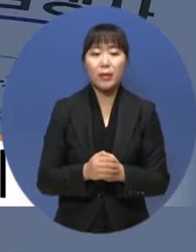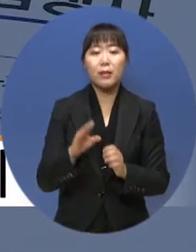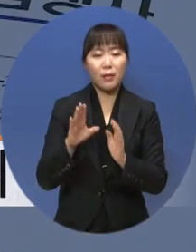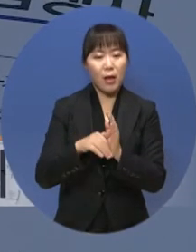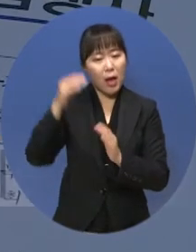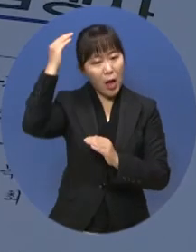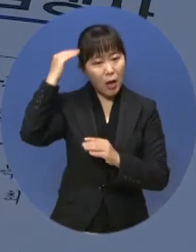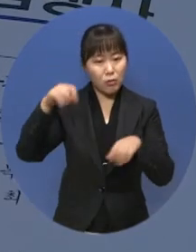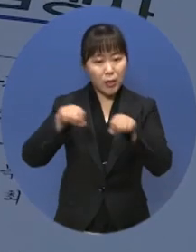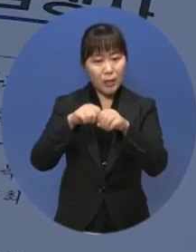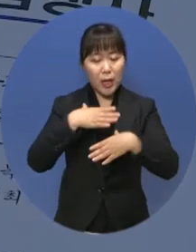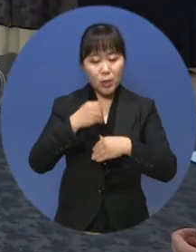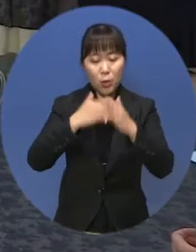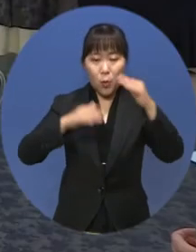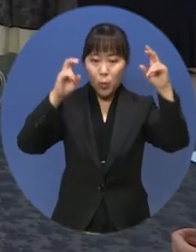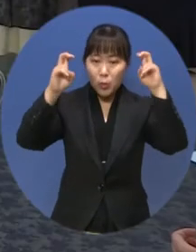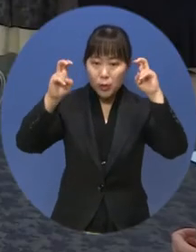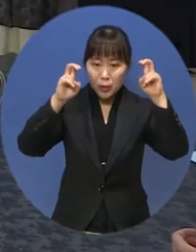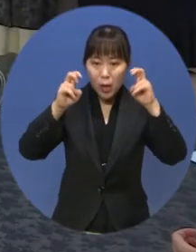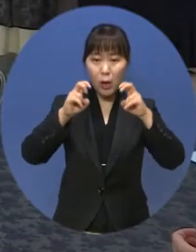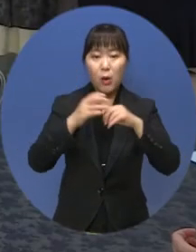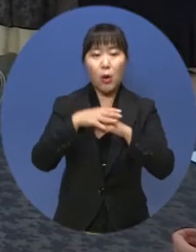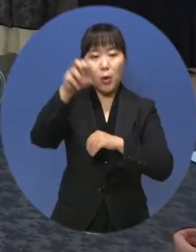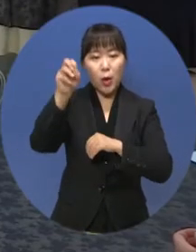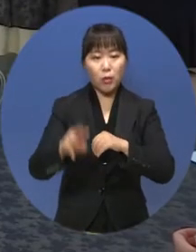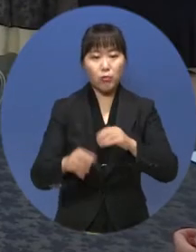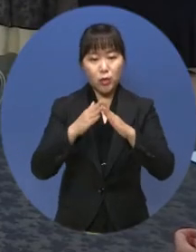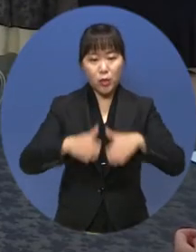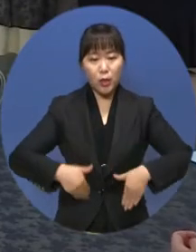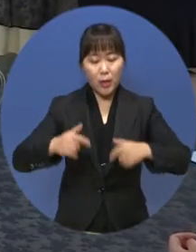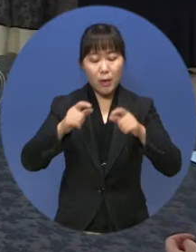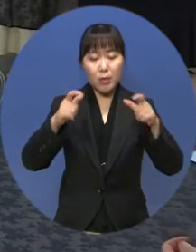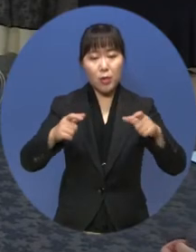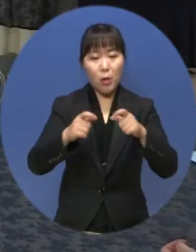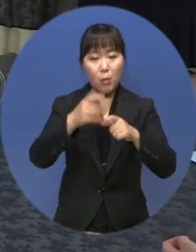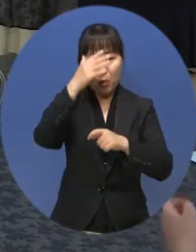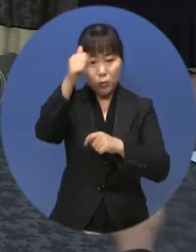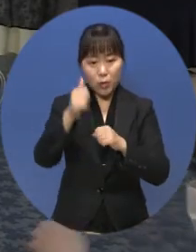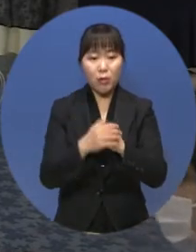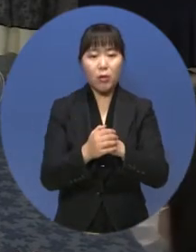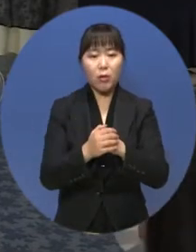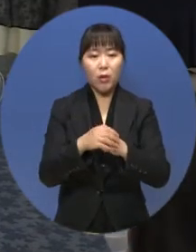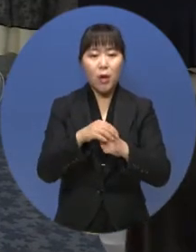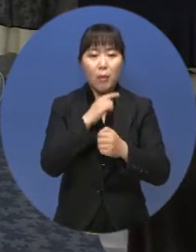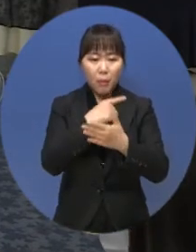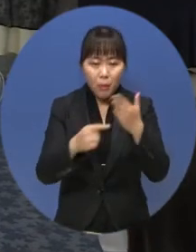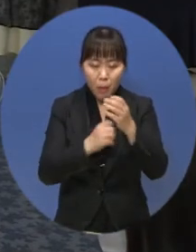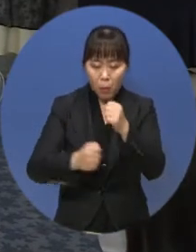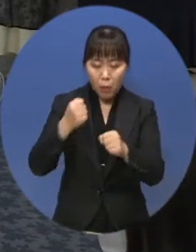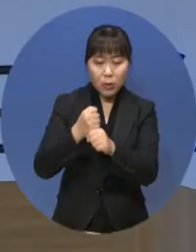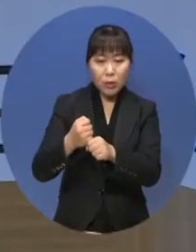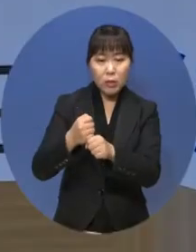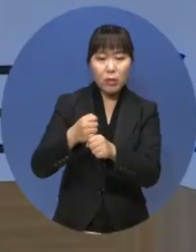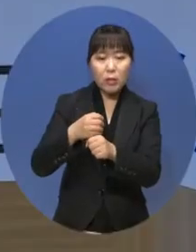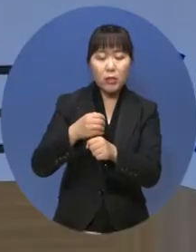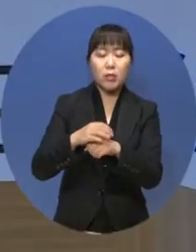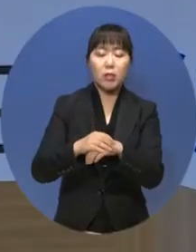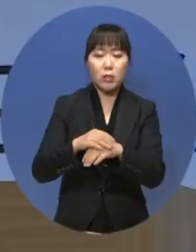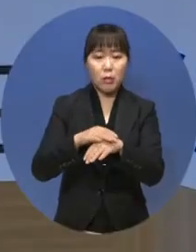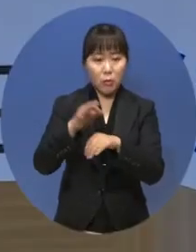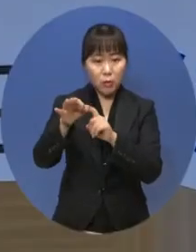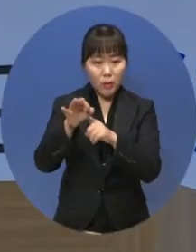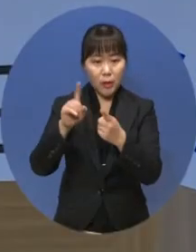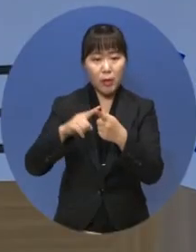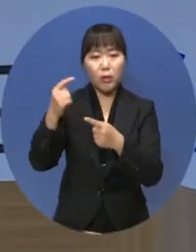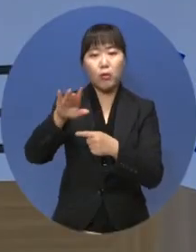자리에서는 한국가스안전공사 광주 전남지역본부에서 수해복구 성금으로 1,900만 원을